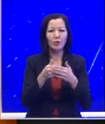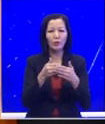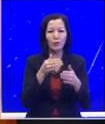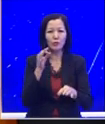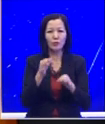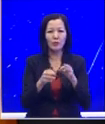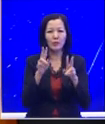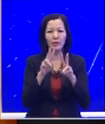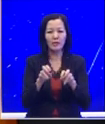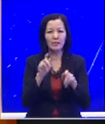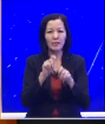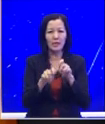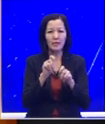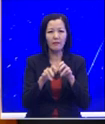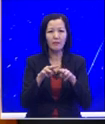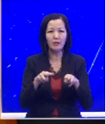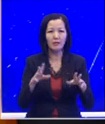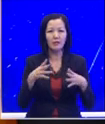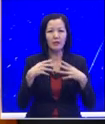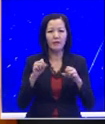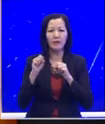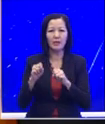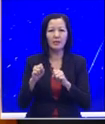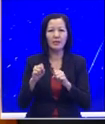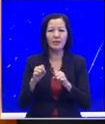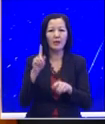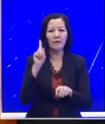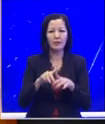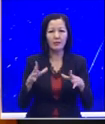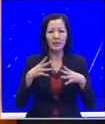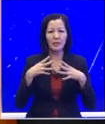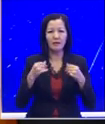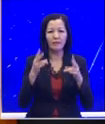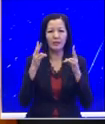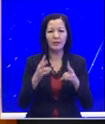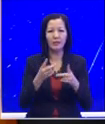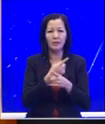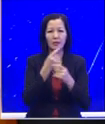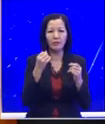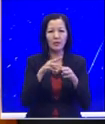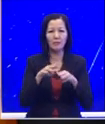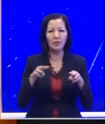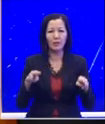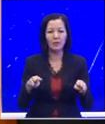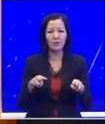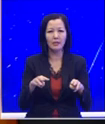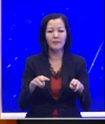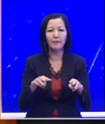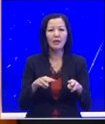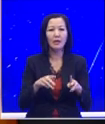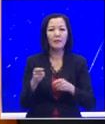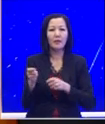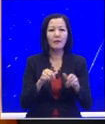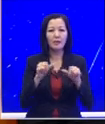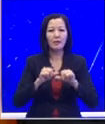падения самолета. Министерству здравоохранения принять все меры для скорейшего выздоровления пострадавших, сообщает сайт премьер-министра.